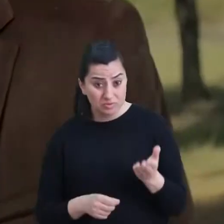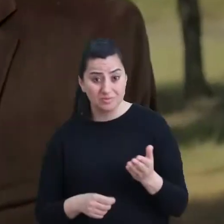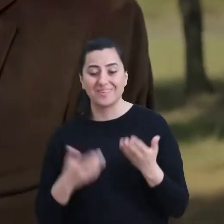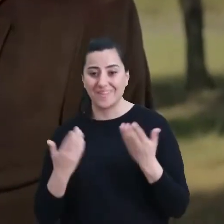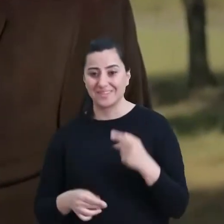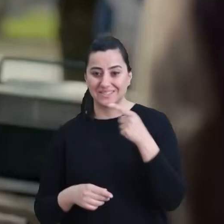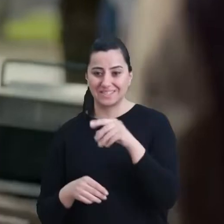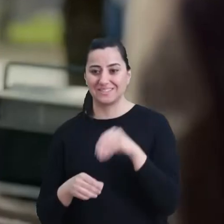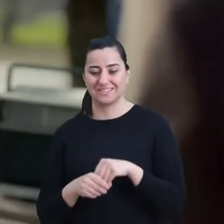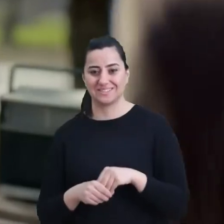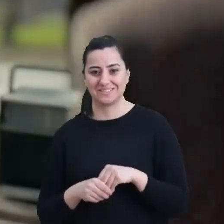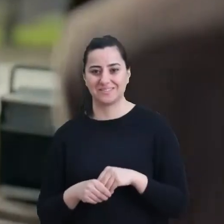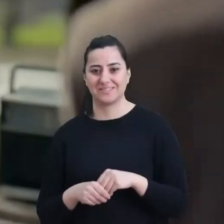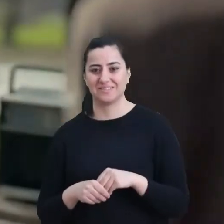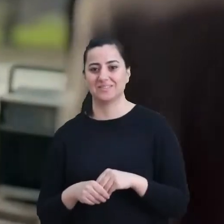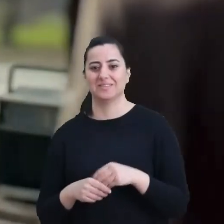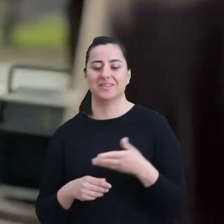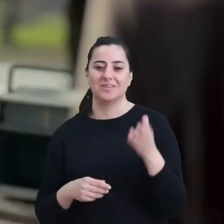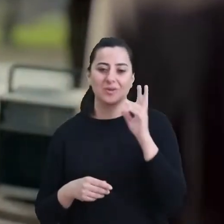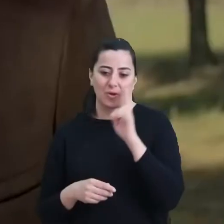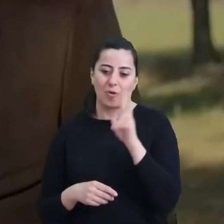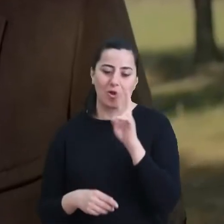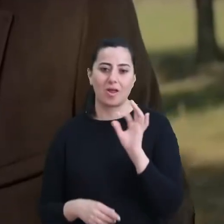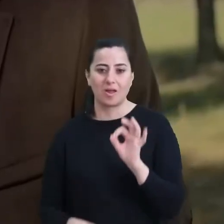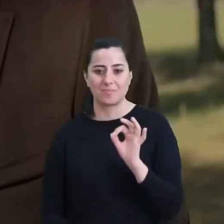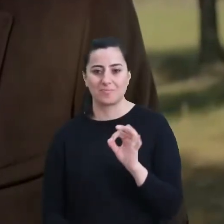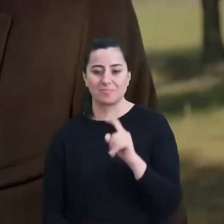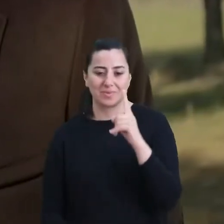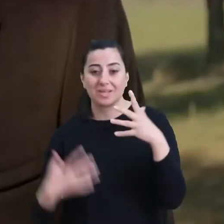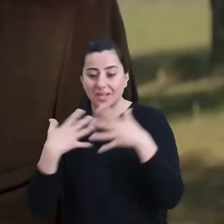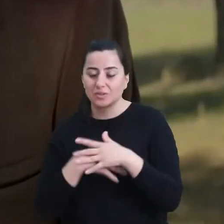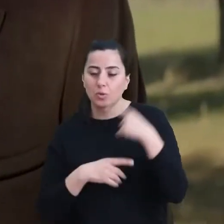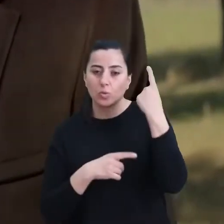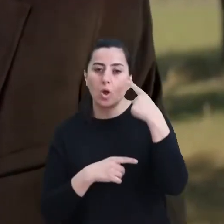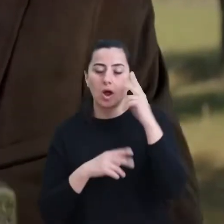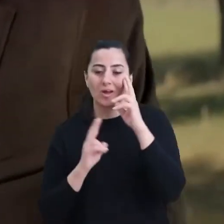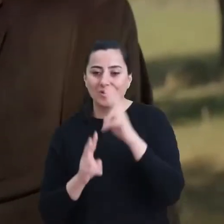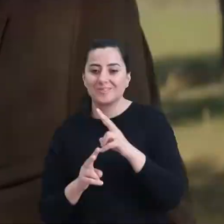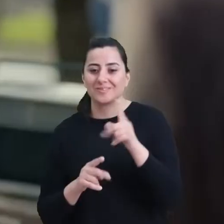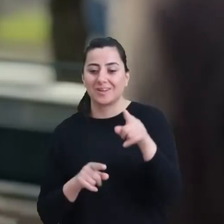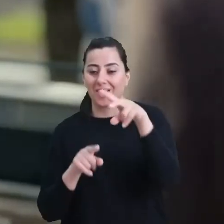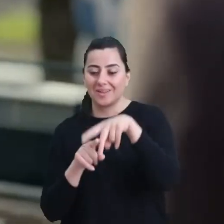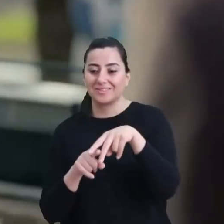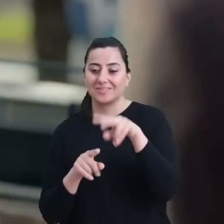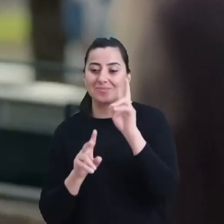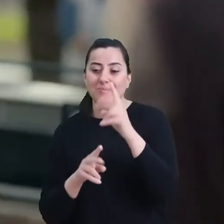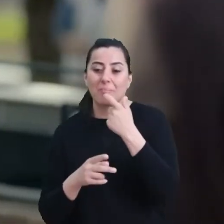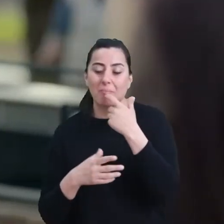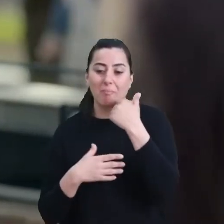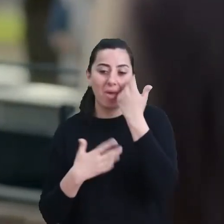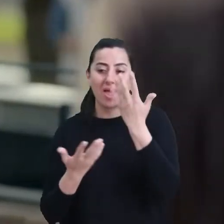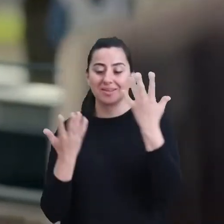at? Senin için ya. Gelip geçerken her gün görüyordum bu at. Bir gece rüyama giyiverdi. Üstünde sen böyle